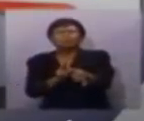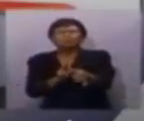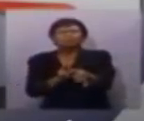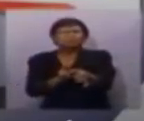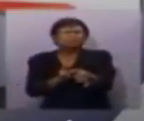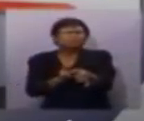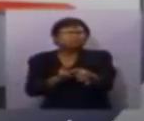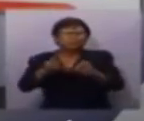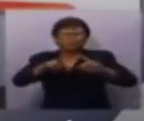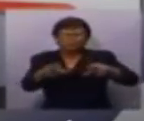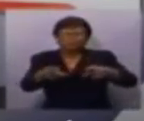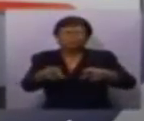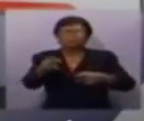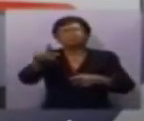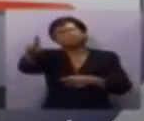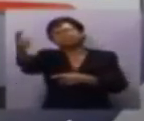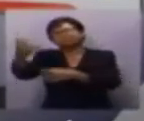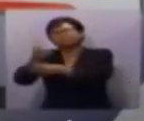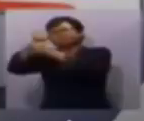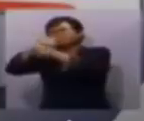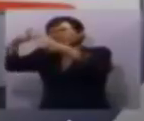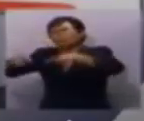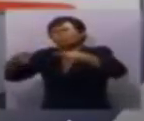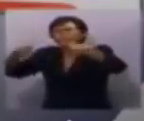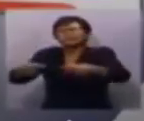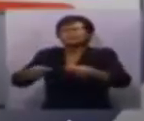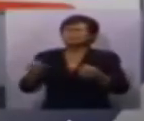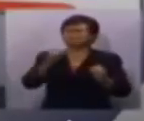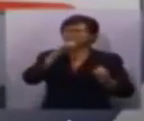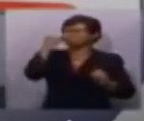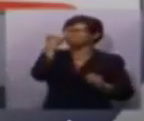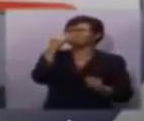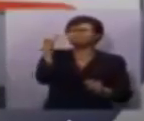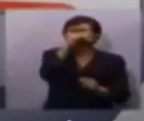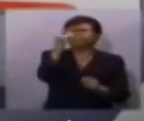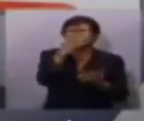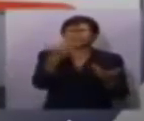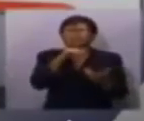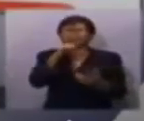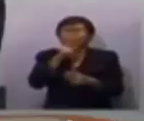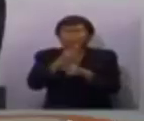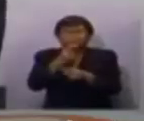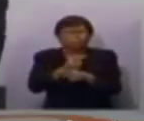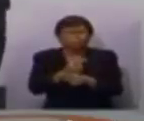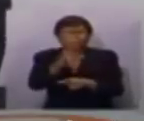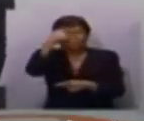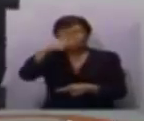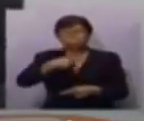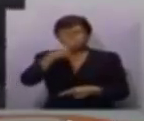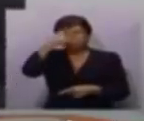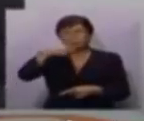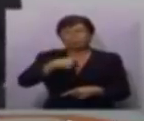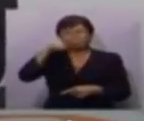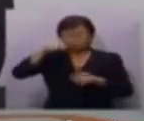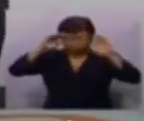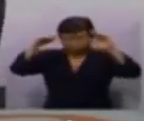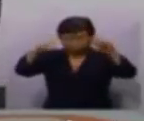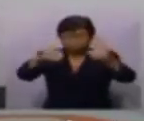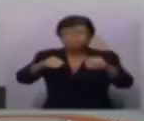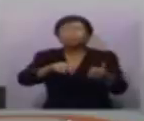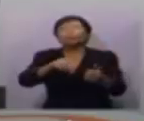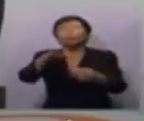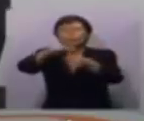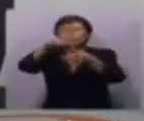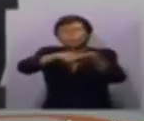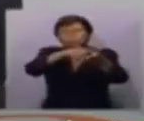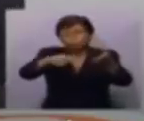menyebabkan beberapa calon menang tanpa bertanding. Walaupun perkara tidak betul. So ini antara pada saya perlu diberi perhatian oleh